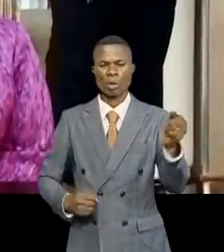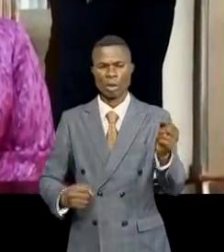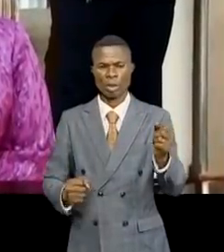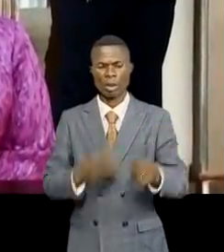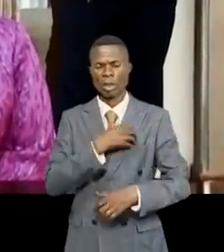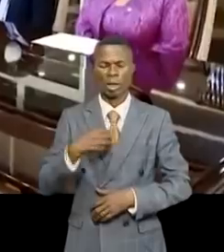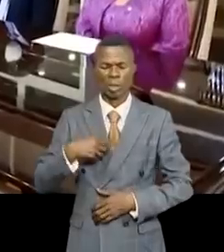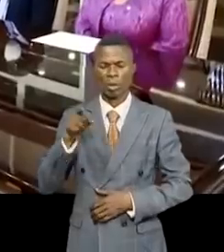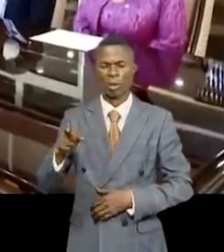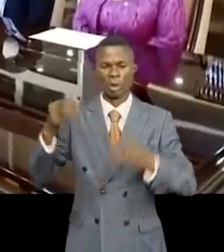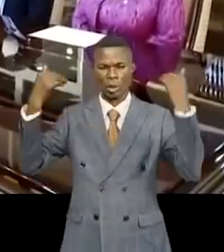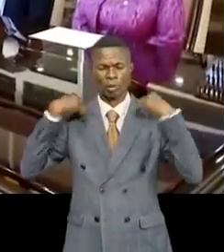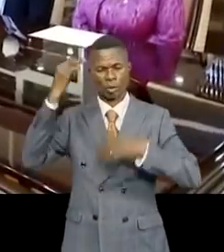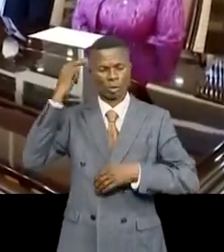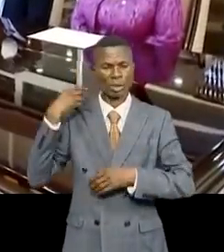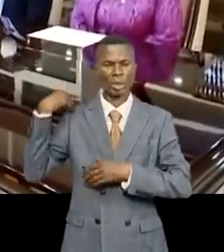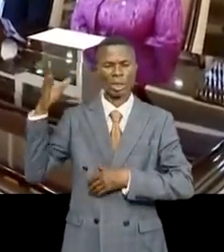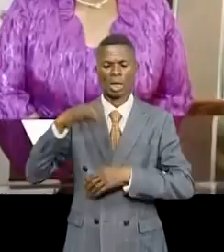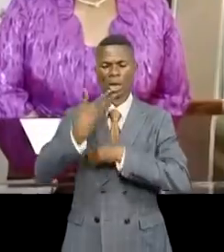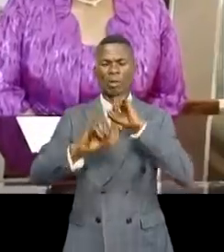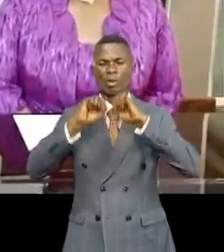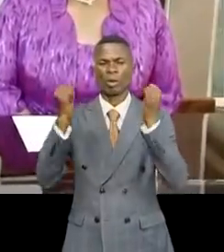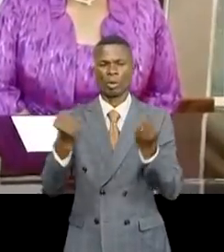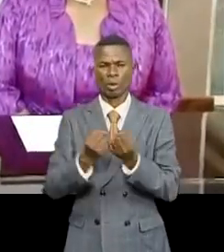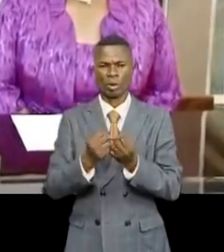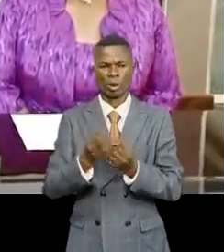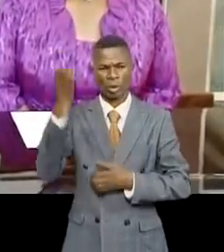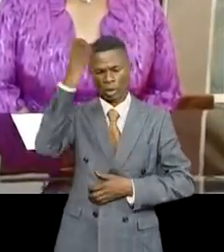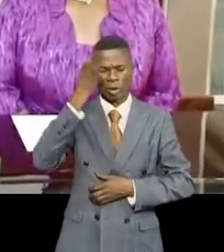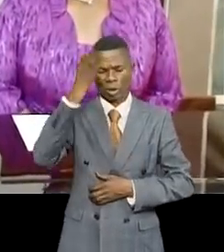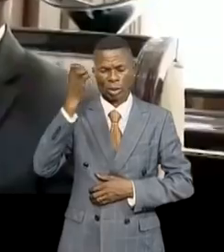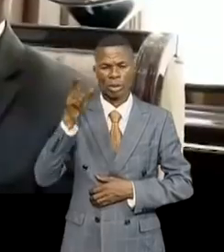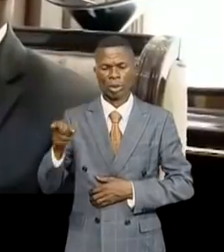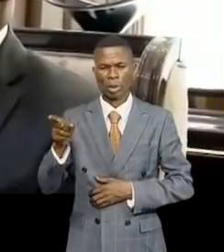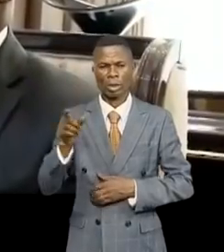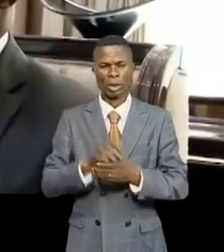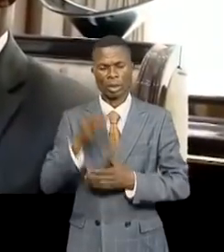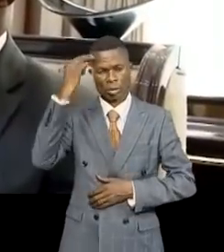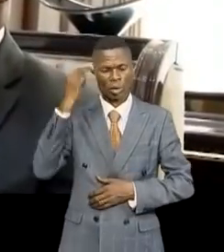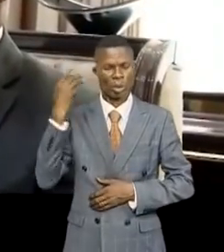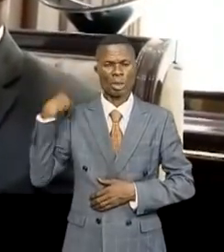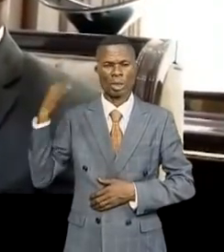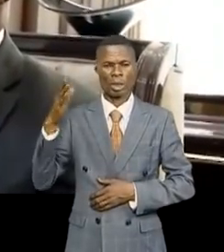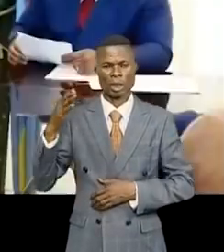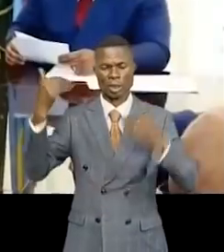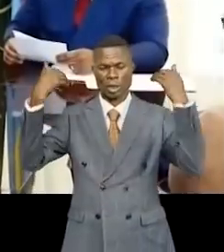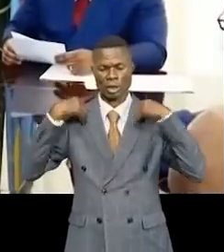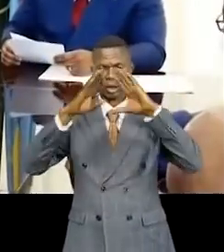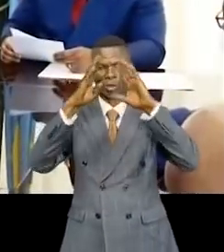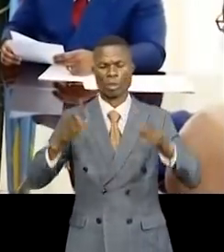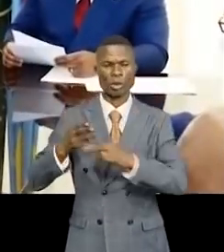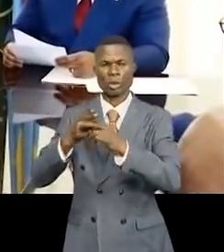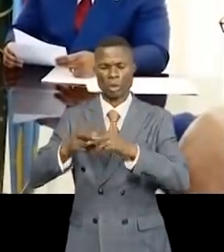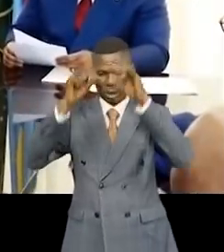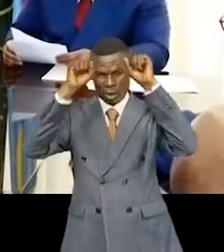Carolina Cerqueira, ministre d'État aux Affaires sociales, du général Francisco Pereira, ministre d'État et chef de la maison de sécurité du président